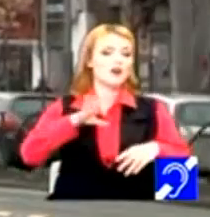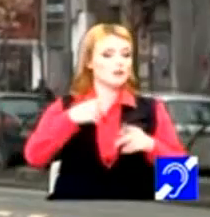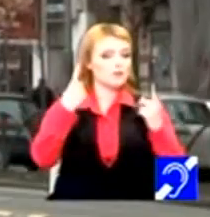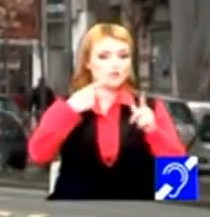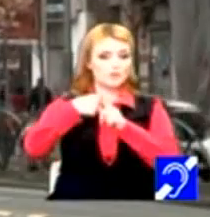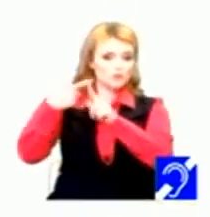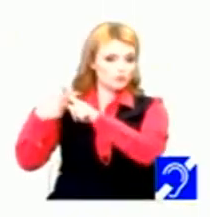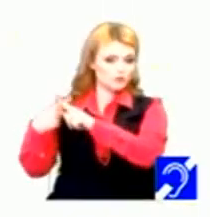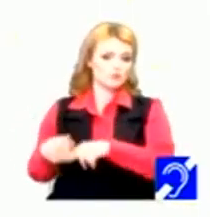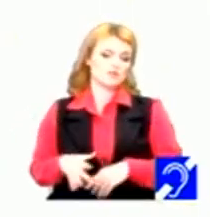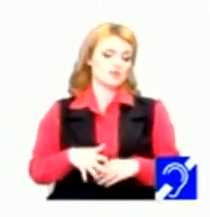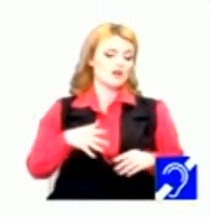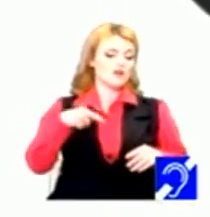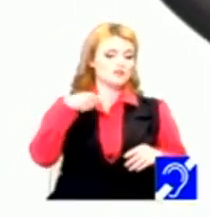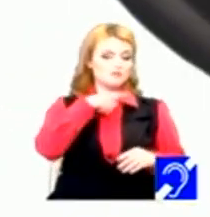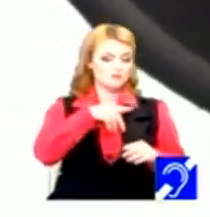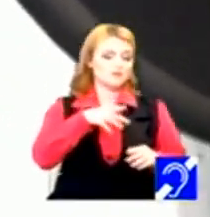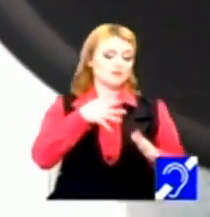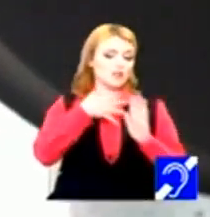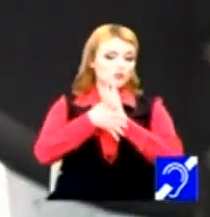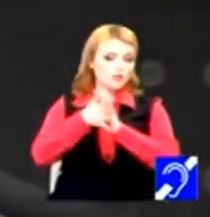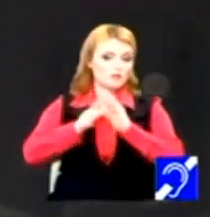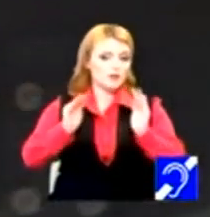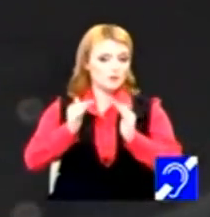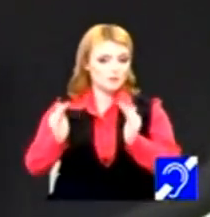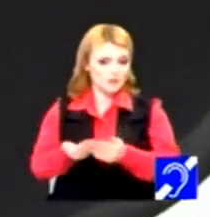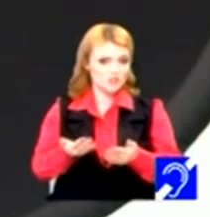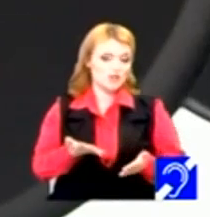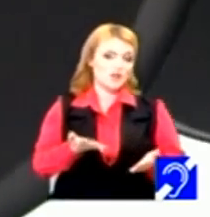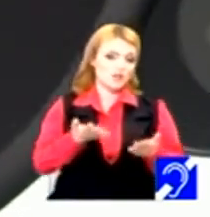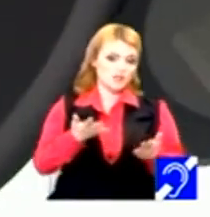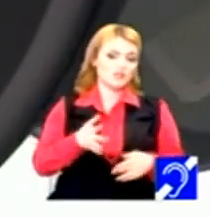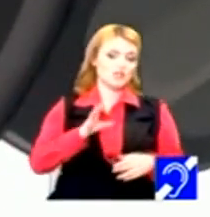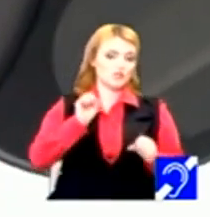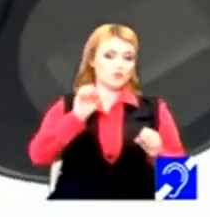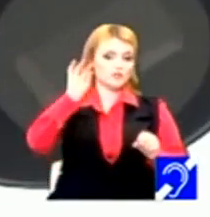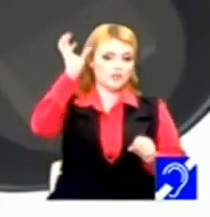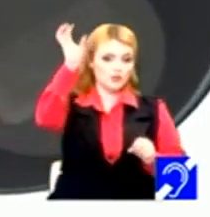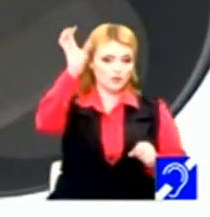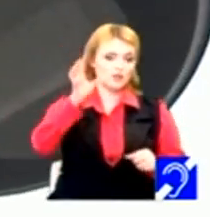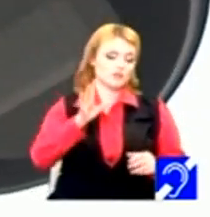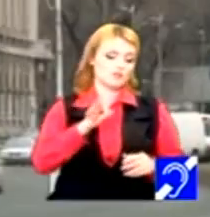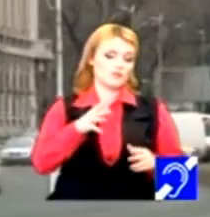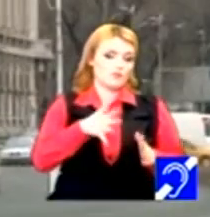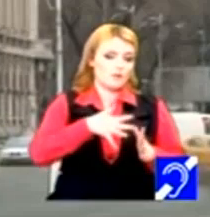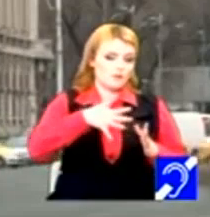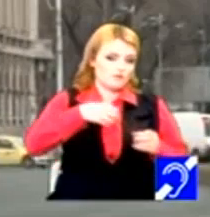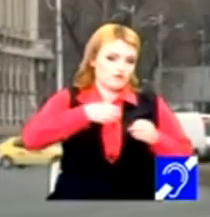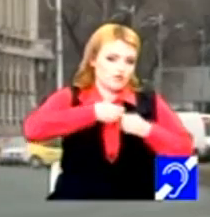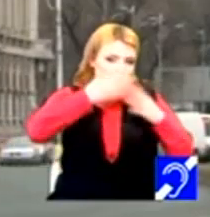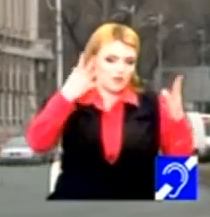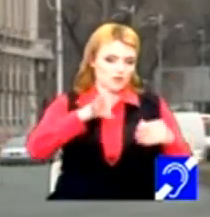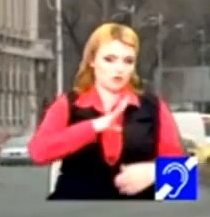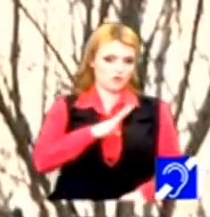avantaje. Consum scăzut de energie, cheltuieli mai mici cu mentenanța. Fluxul de lumină poate fi reglat și direcționat. În plus, sistemele LED nu conțin